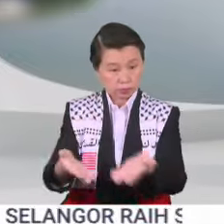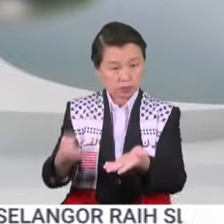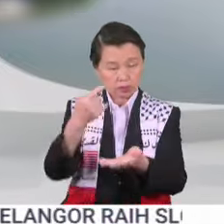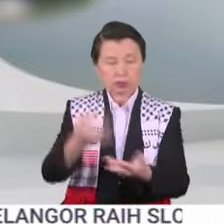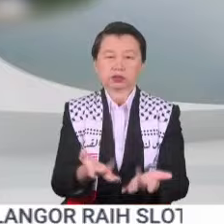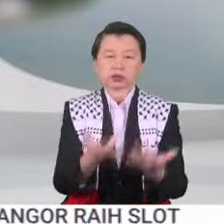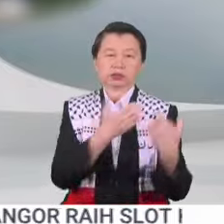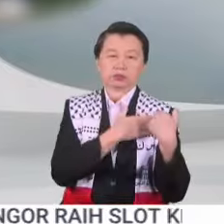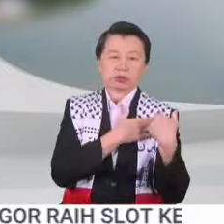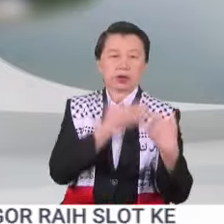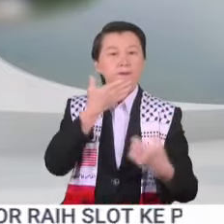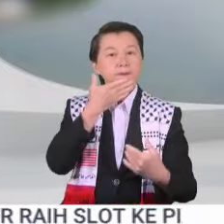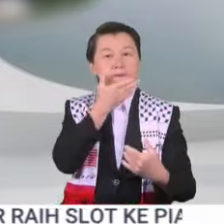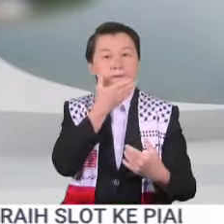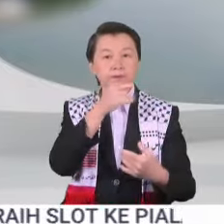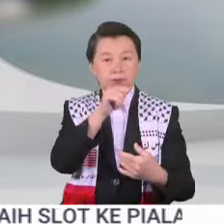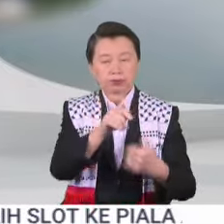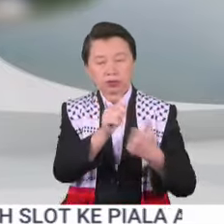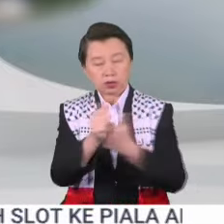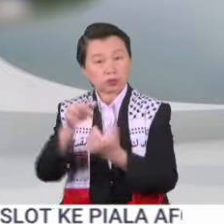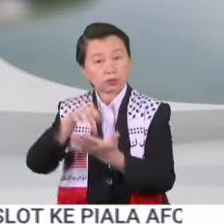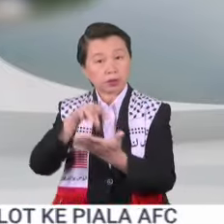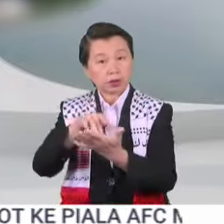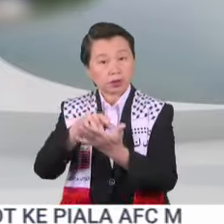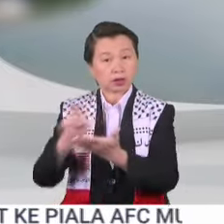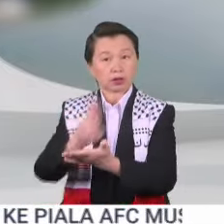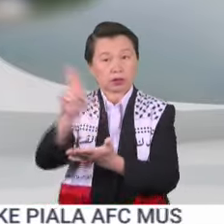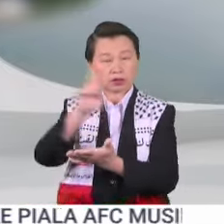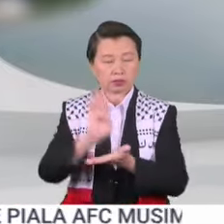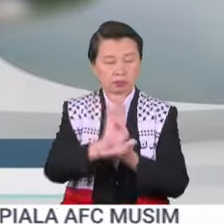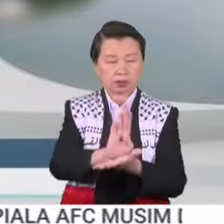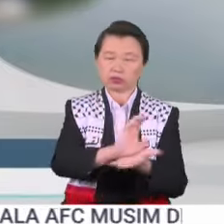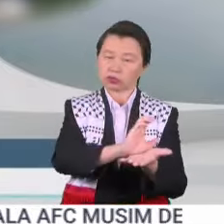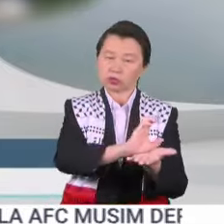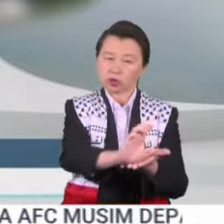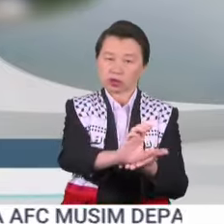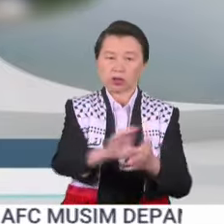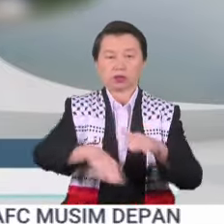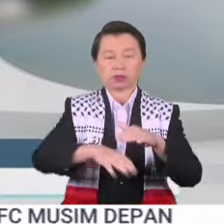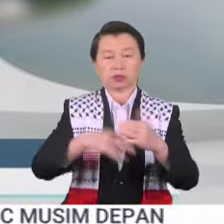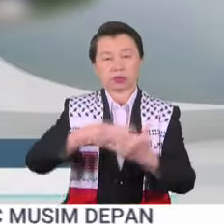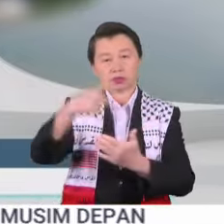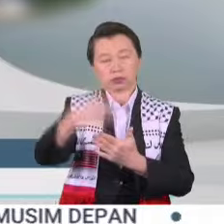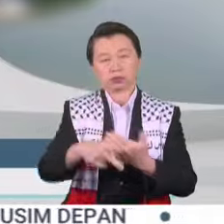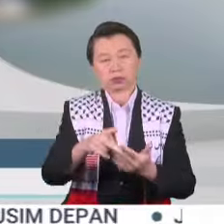untuk meringankan beban belia mengikuti pengajian tinggi, antaranya bantuan tunai di bawah program bantuan pendaftaran